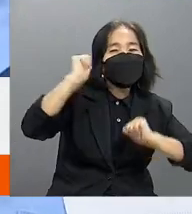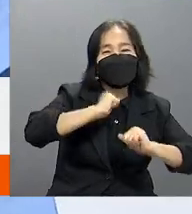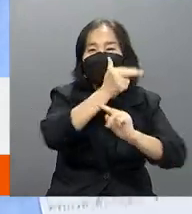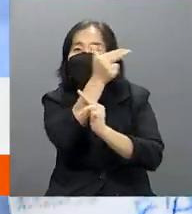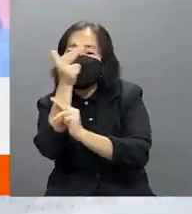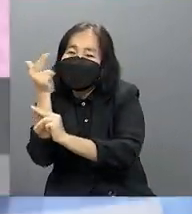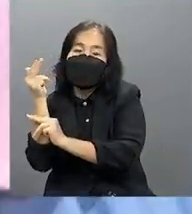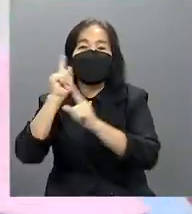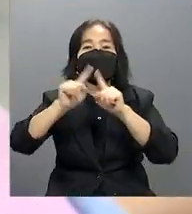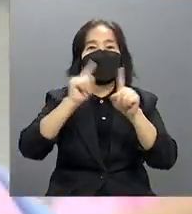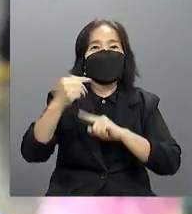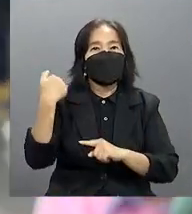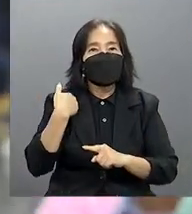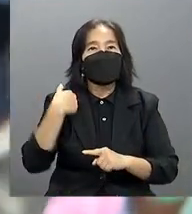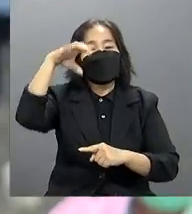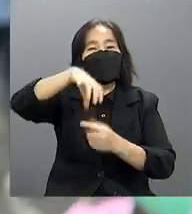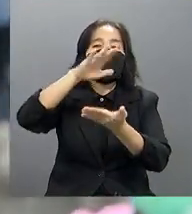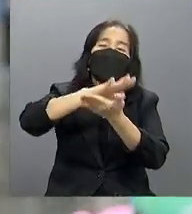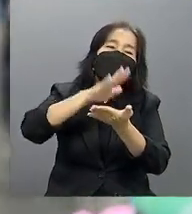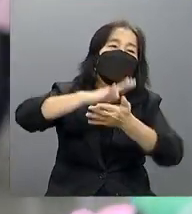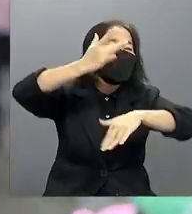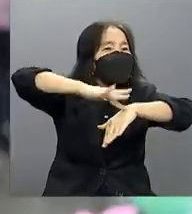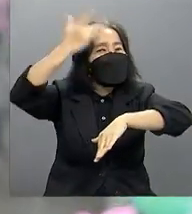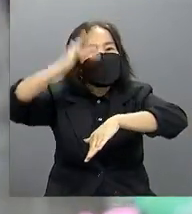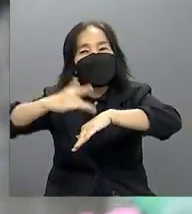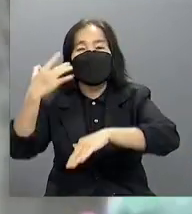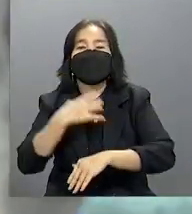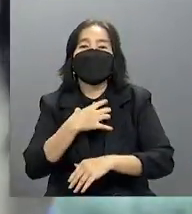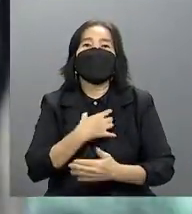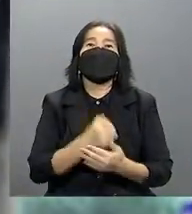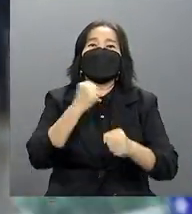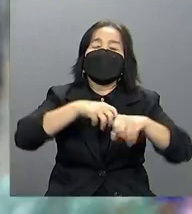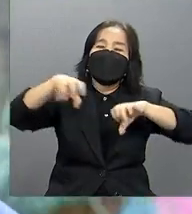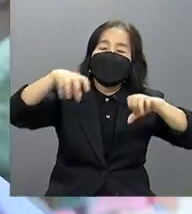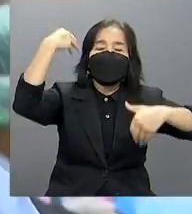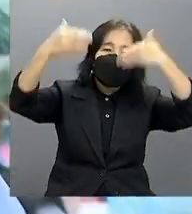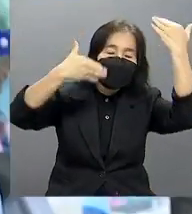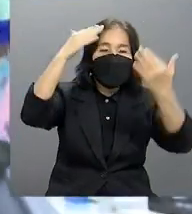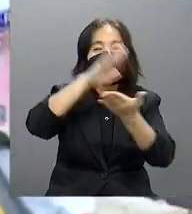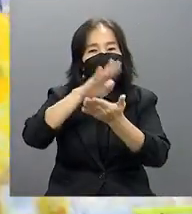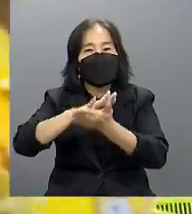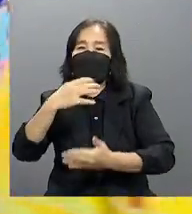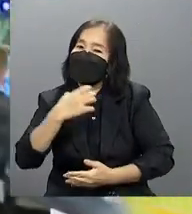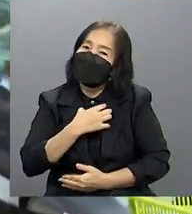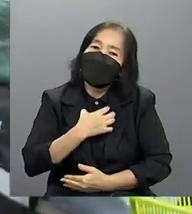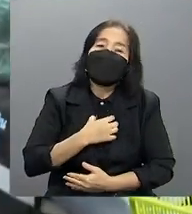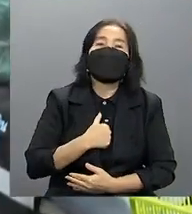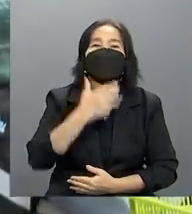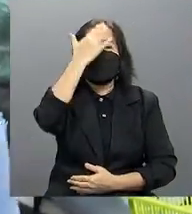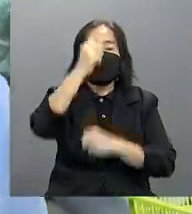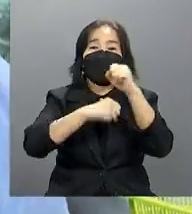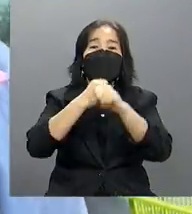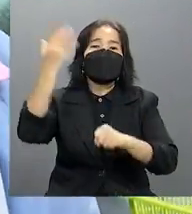ในชีวิตโรงเรียนในธรรมดาครับแล้วก็แบบยังมีพวกอีเวนต์ในโรงเรียนก็อยากจะถ่ายเพิ่มขึ้นเพราะว่าปีที่แล้วไม่ได้ทำเล